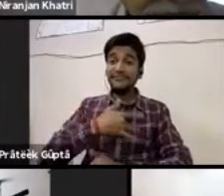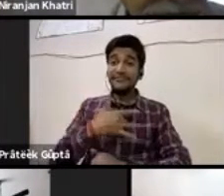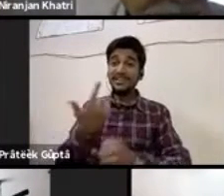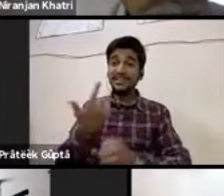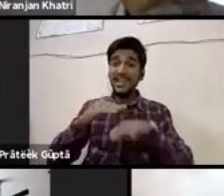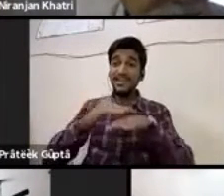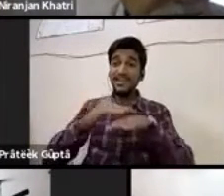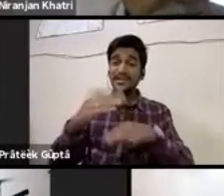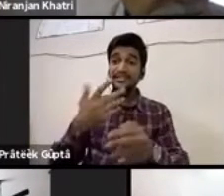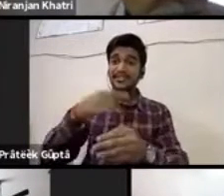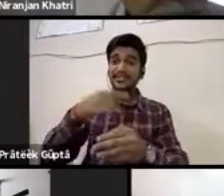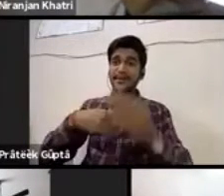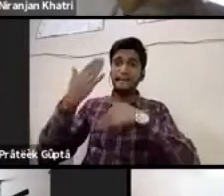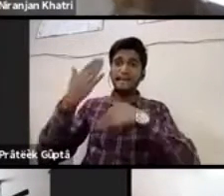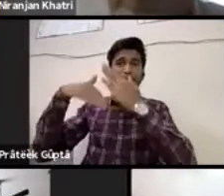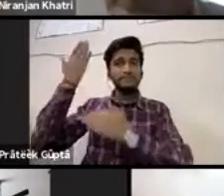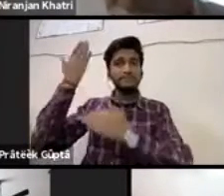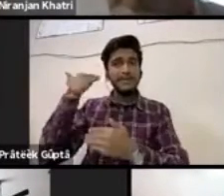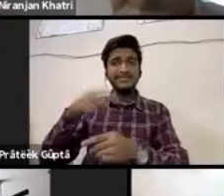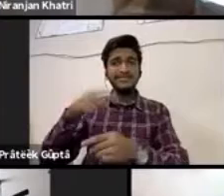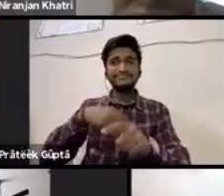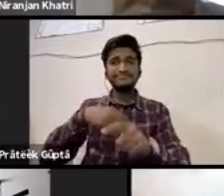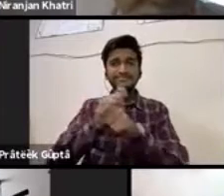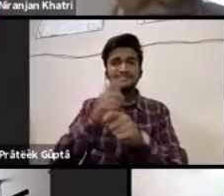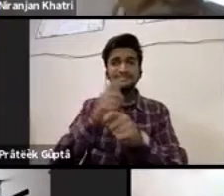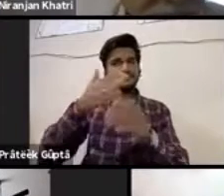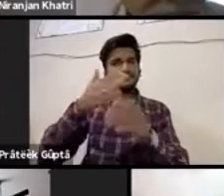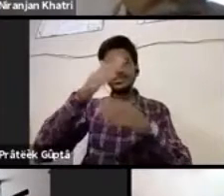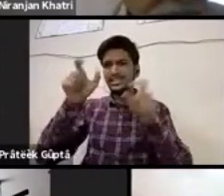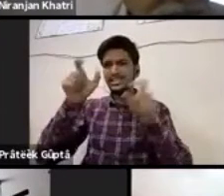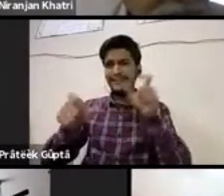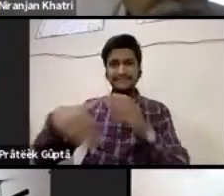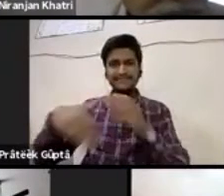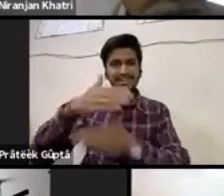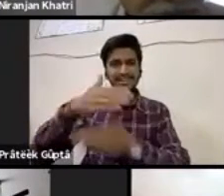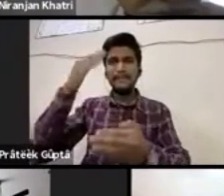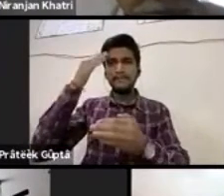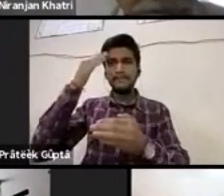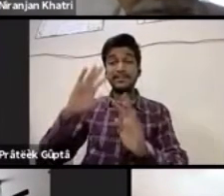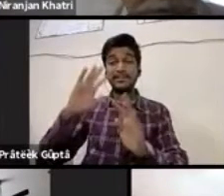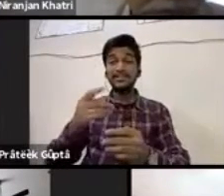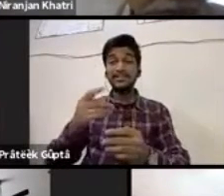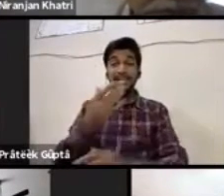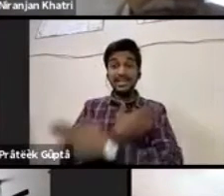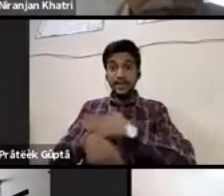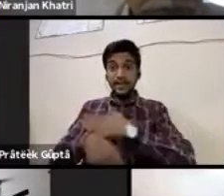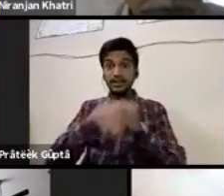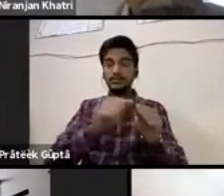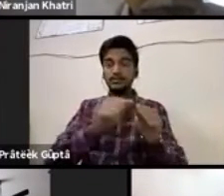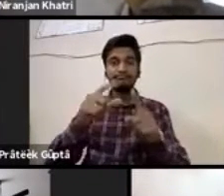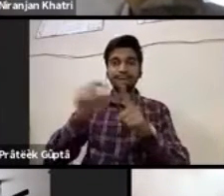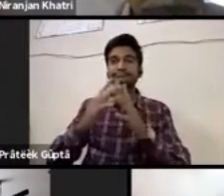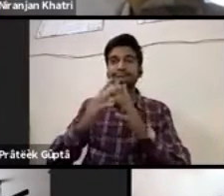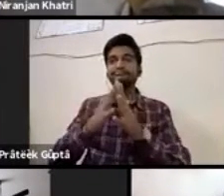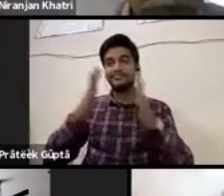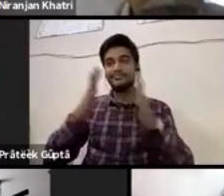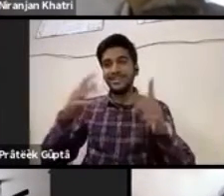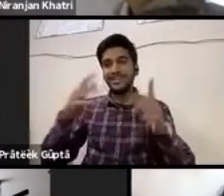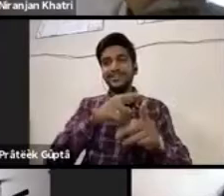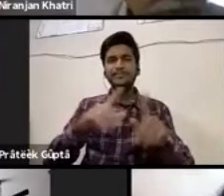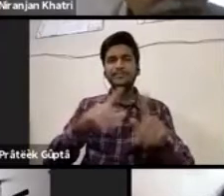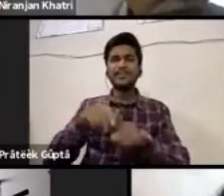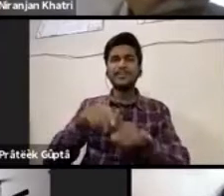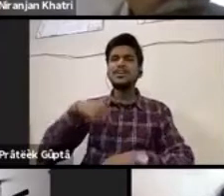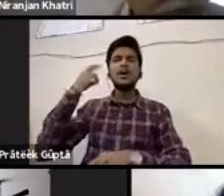डिसेबिलिटी एक्टिविस्ट हैं, सबको पता है कि हमारा काम दूसरों से कहीं ज़्यादा मुश्किल है, और ये काम जितना हमने कभी जीवन में हार